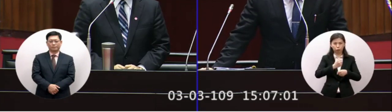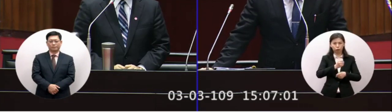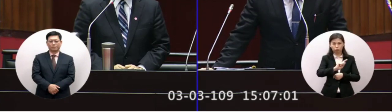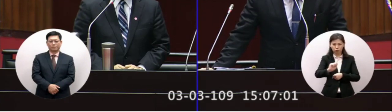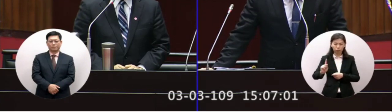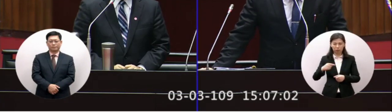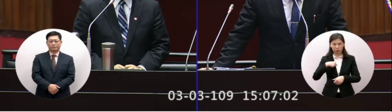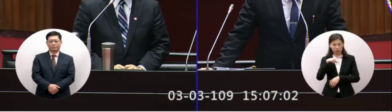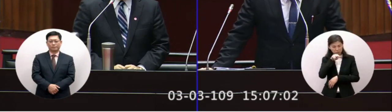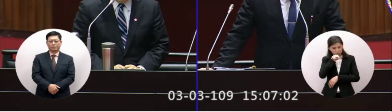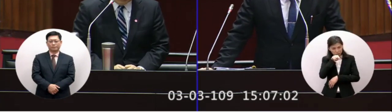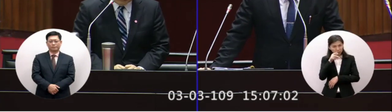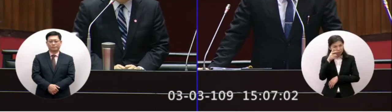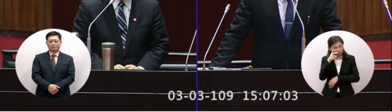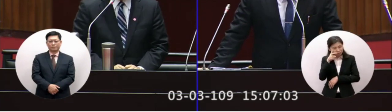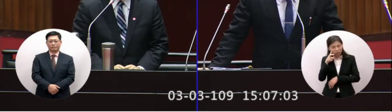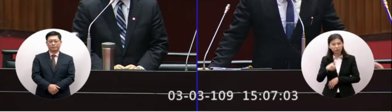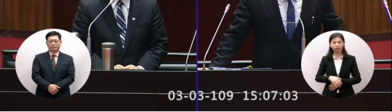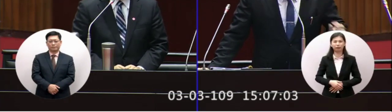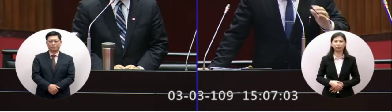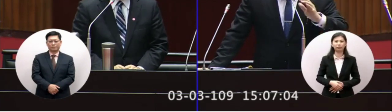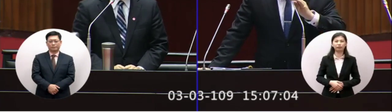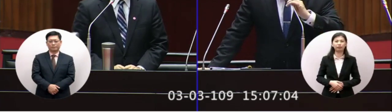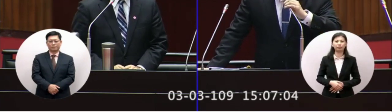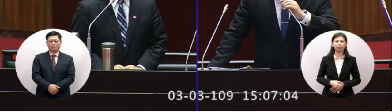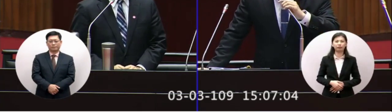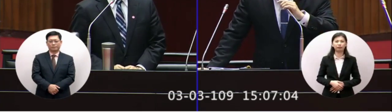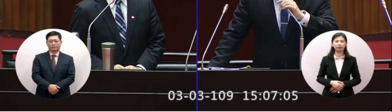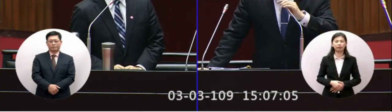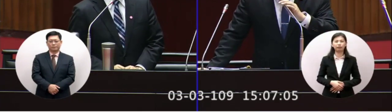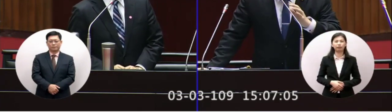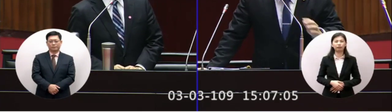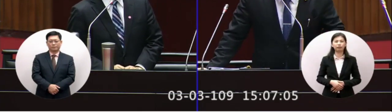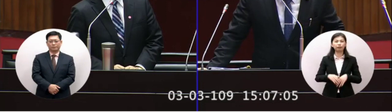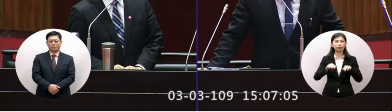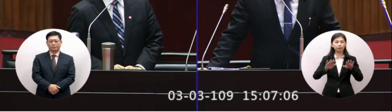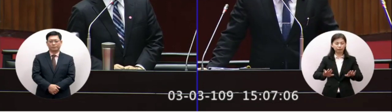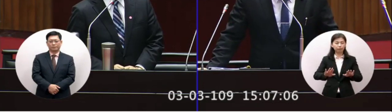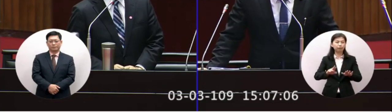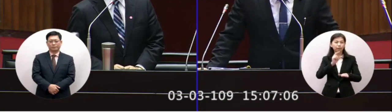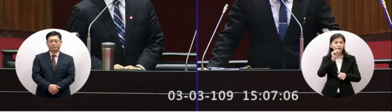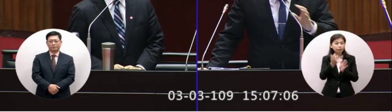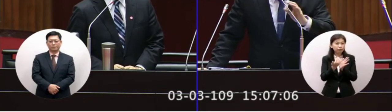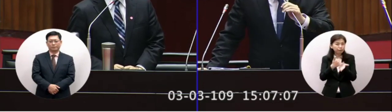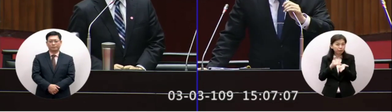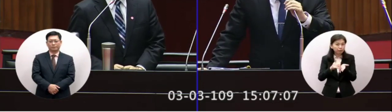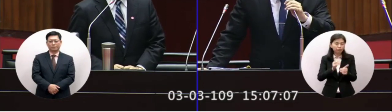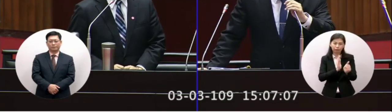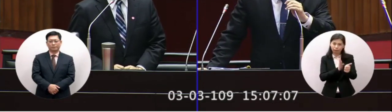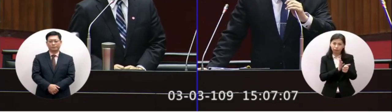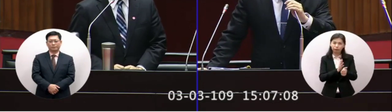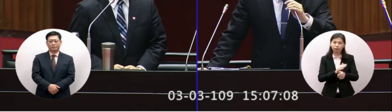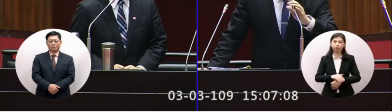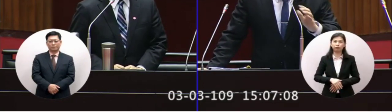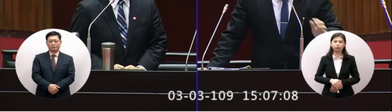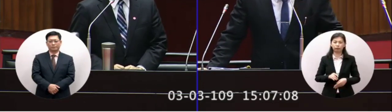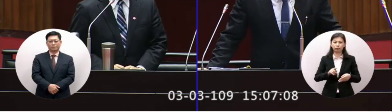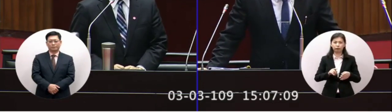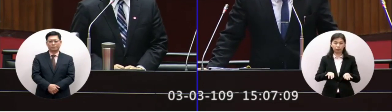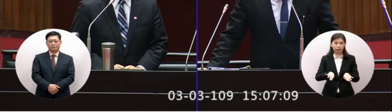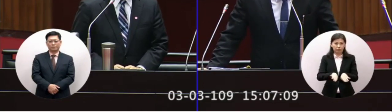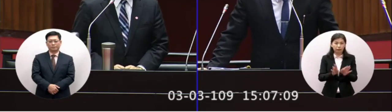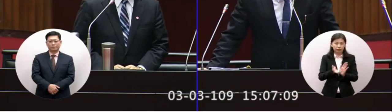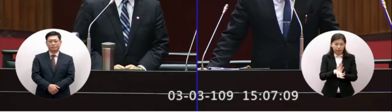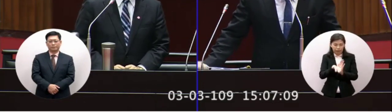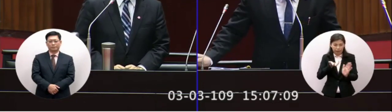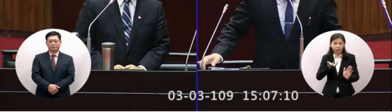都持续的在关注了。那针对这次的这个特别预算的这个执行的部分哈，前面哈进入主题之前，